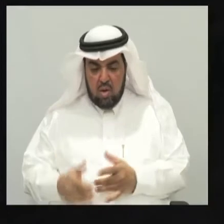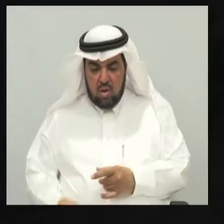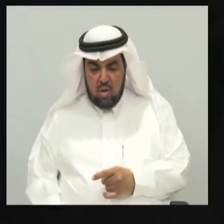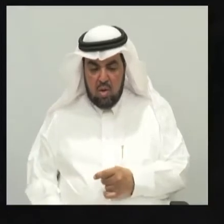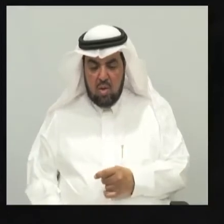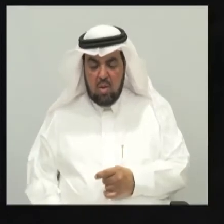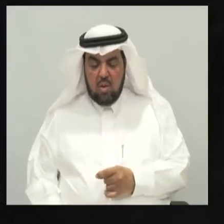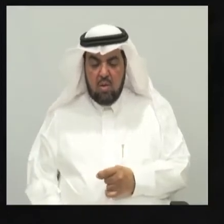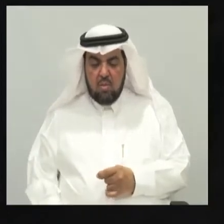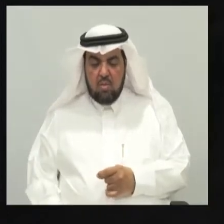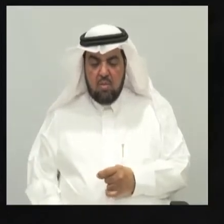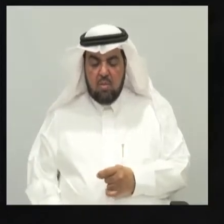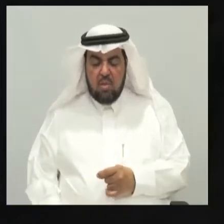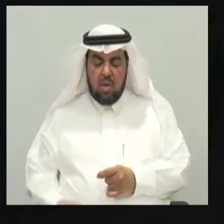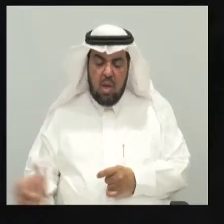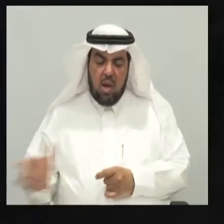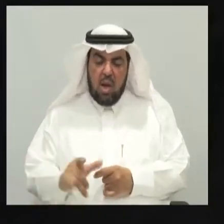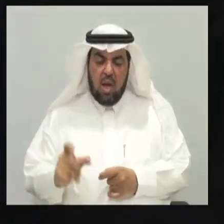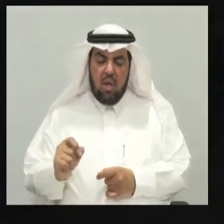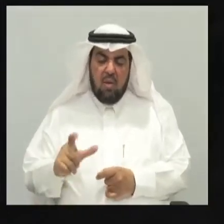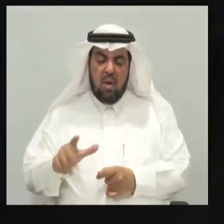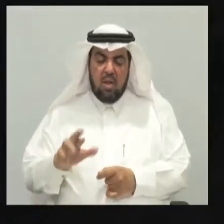هذه لا فلزات.